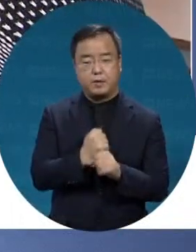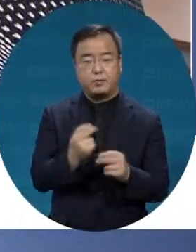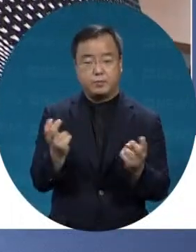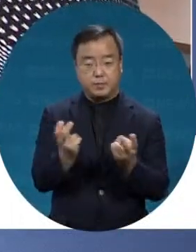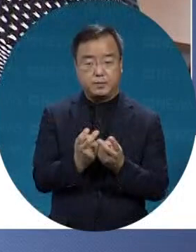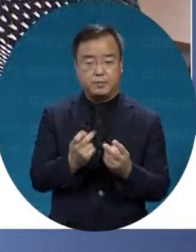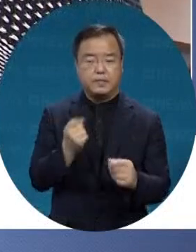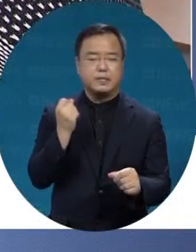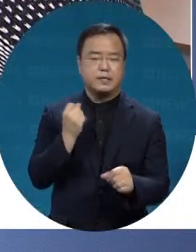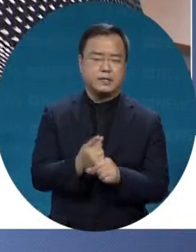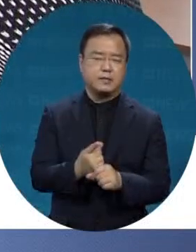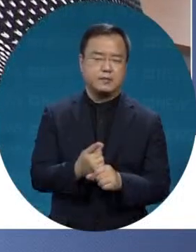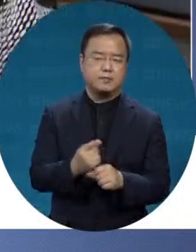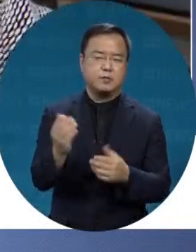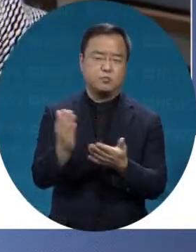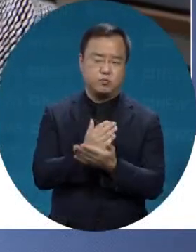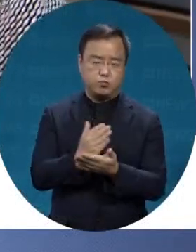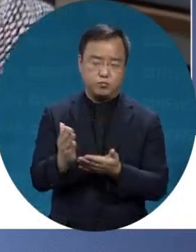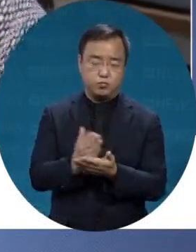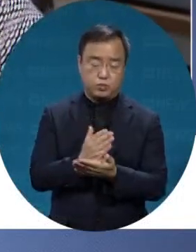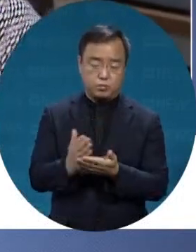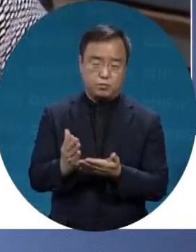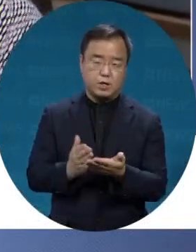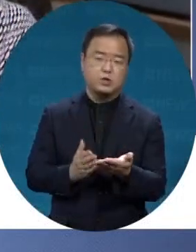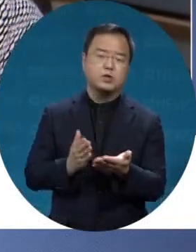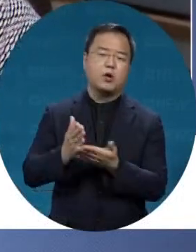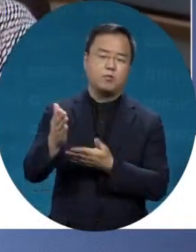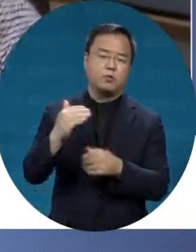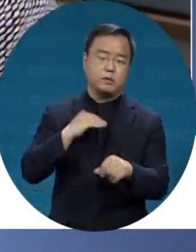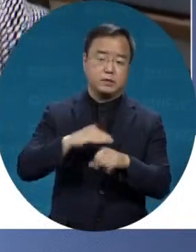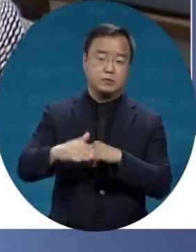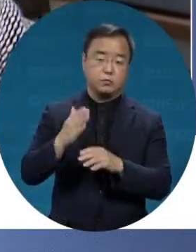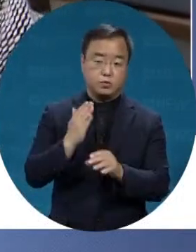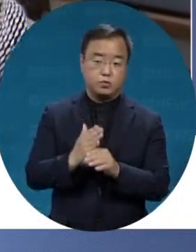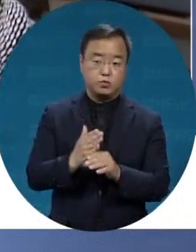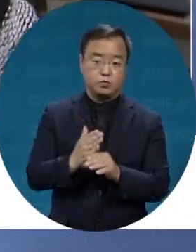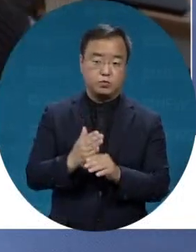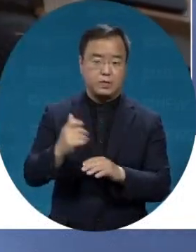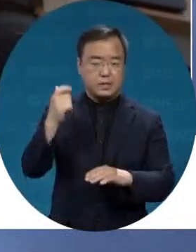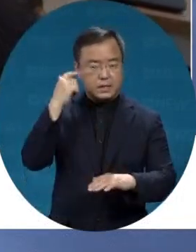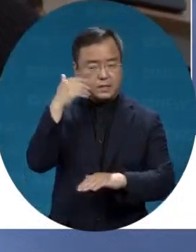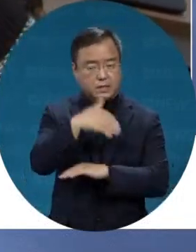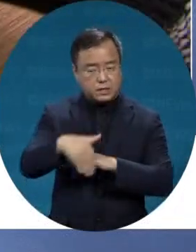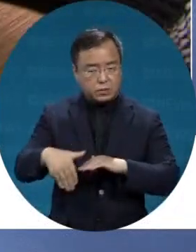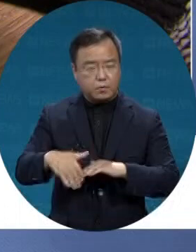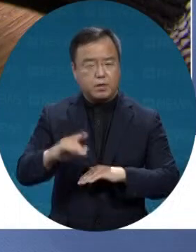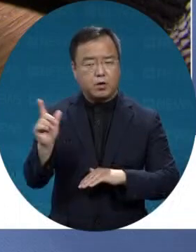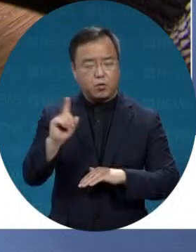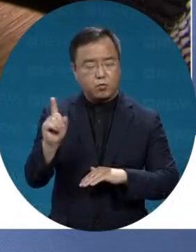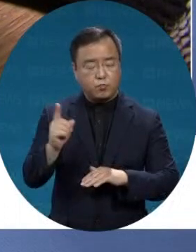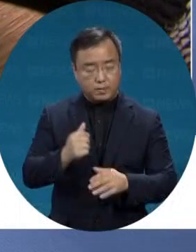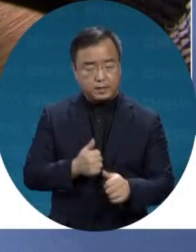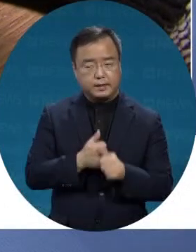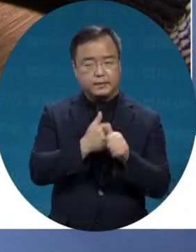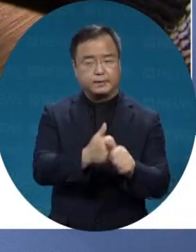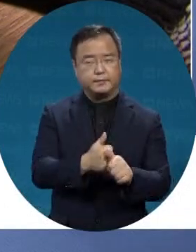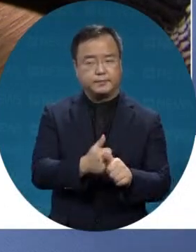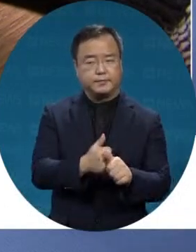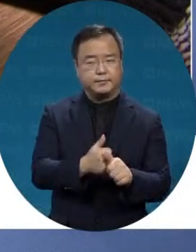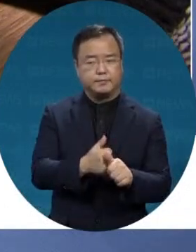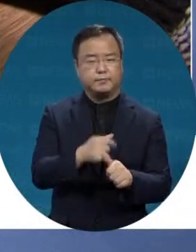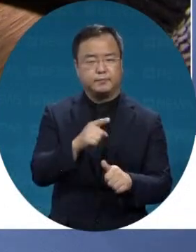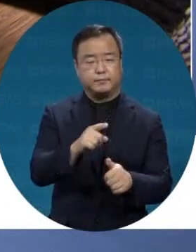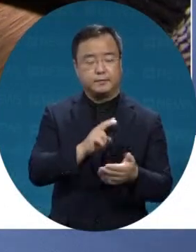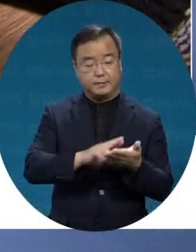이미 지금 많이 분업화 전문화 되고 있기 때문에 결국에는 기획이 어떠냐에 따라서 작품을